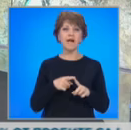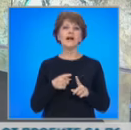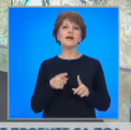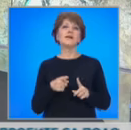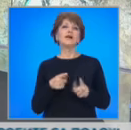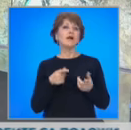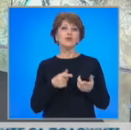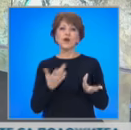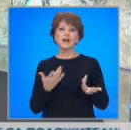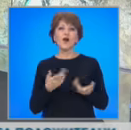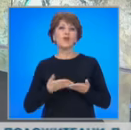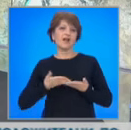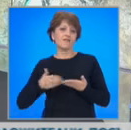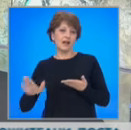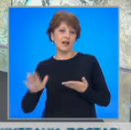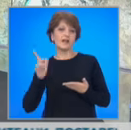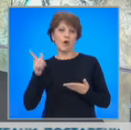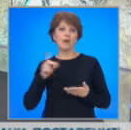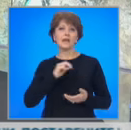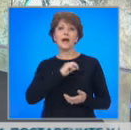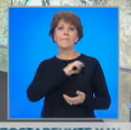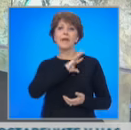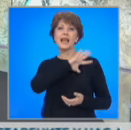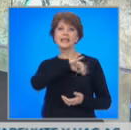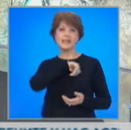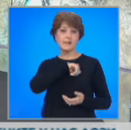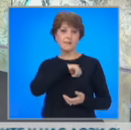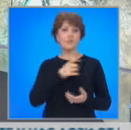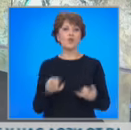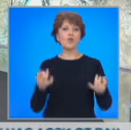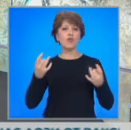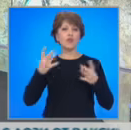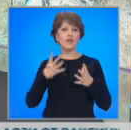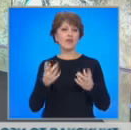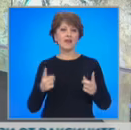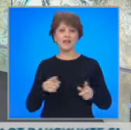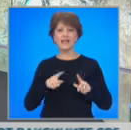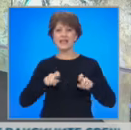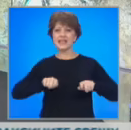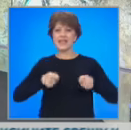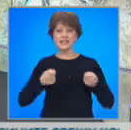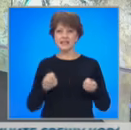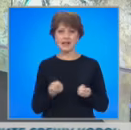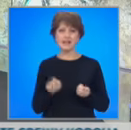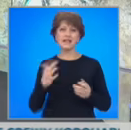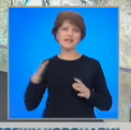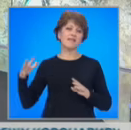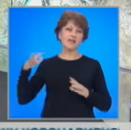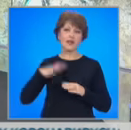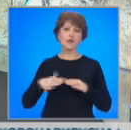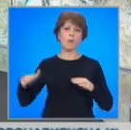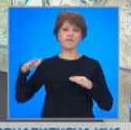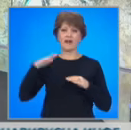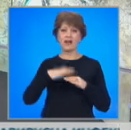века. Той обаче беше отхвърлен от палестинците. До новите изблици на насилие се стигна след натрупване на поредица